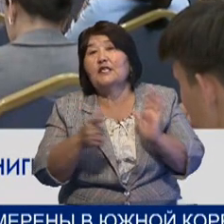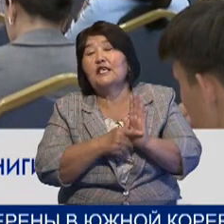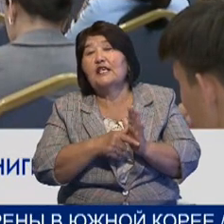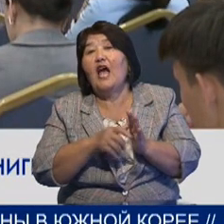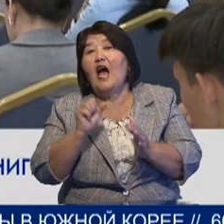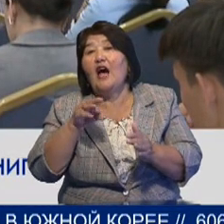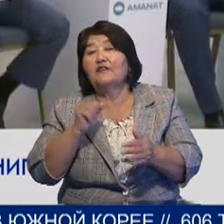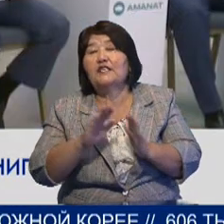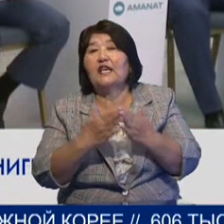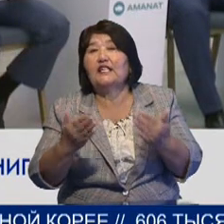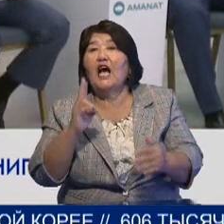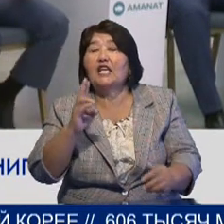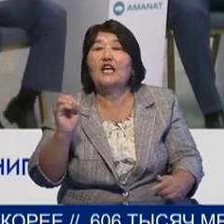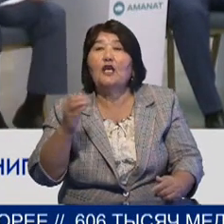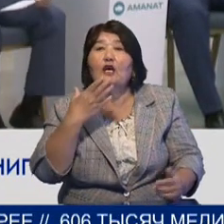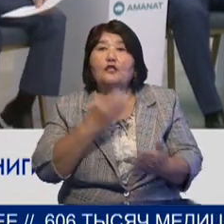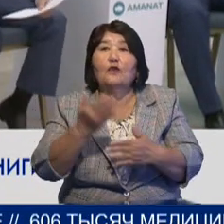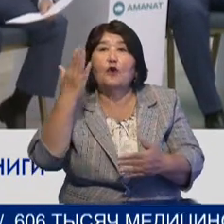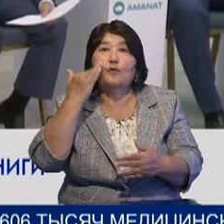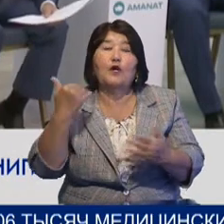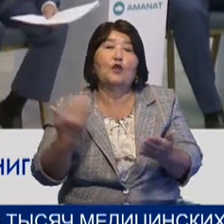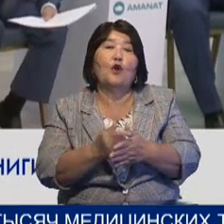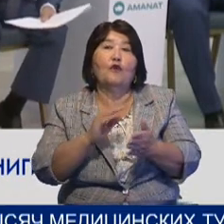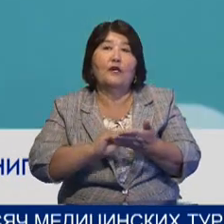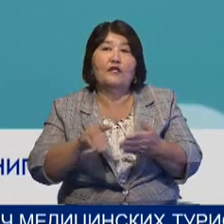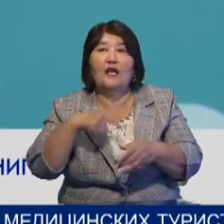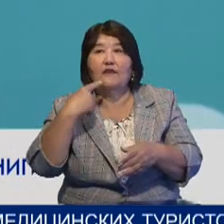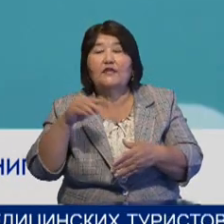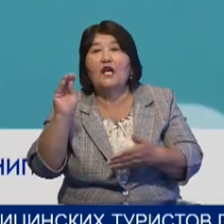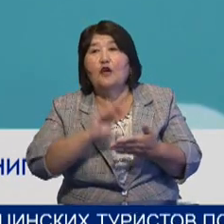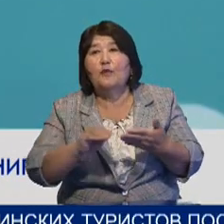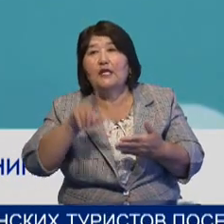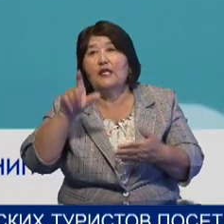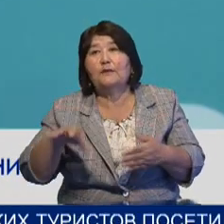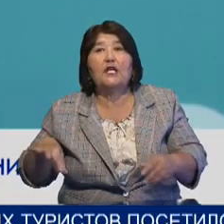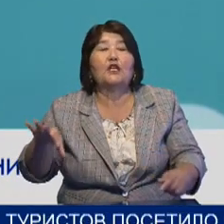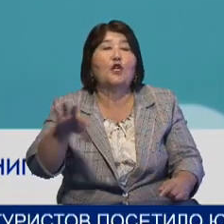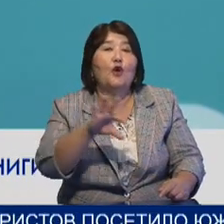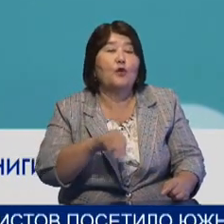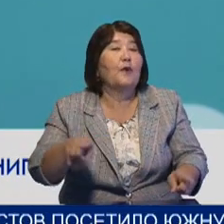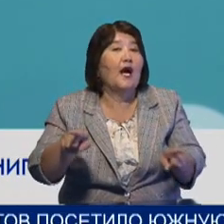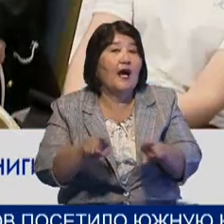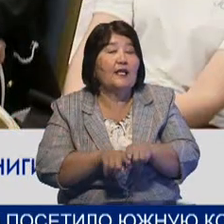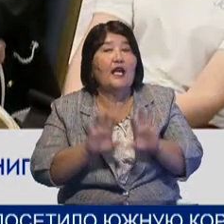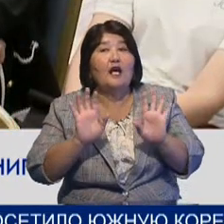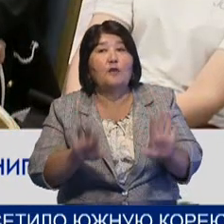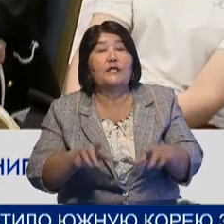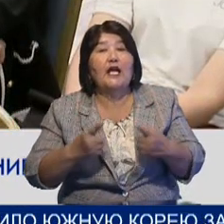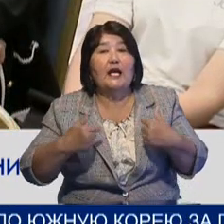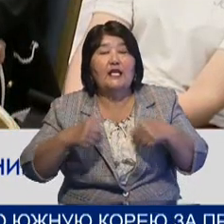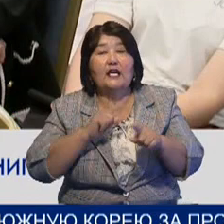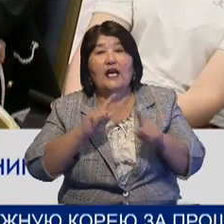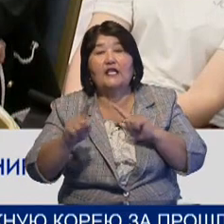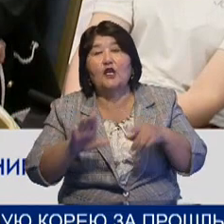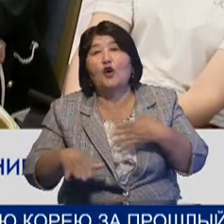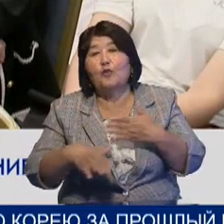кни свои мнение о новом произведении высказали поэты писатели области а также председатель регионального совета